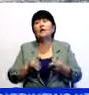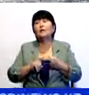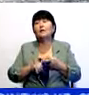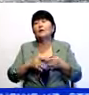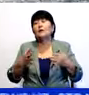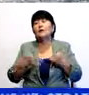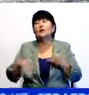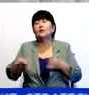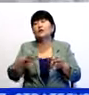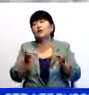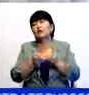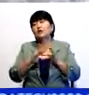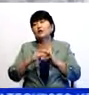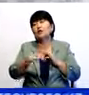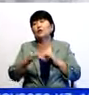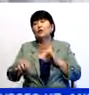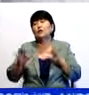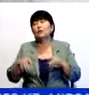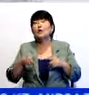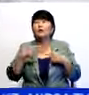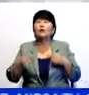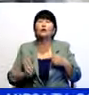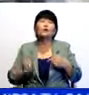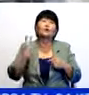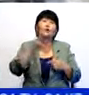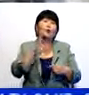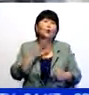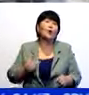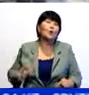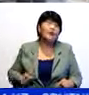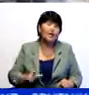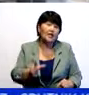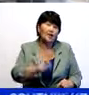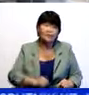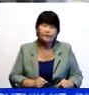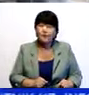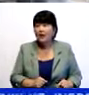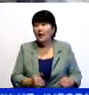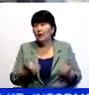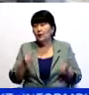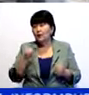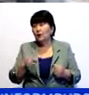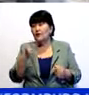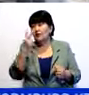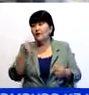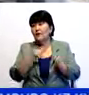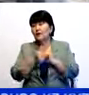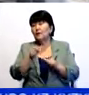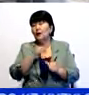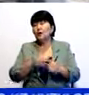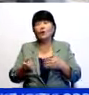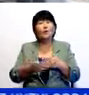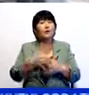землей более 10 населенных пунктов по другую сторону Дарьи. На сегодня здесь в две смены работают